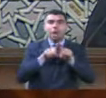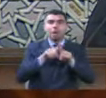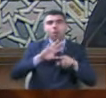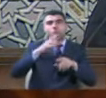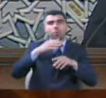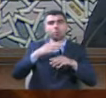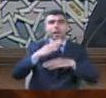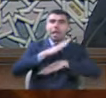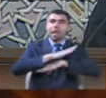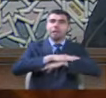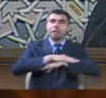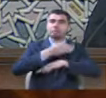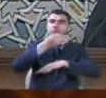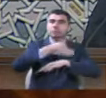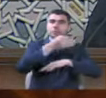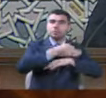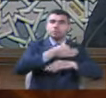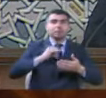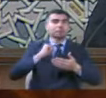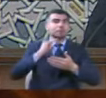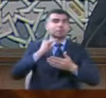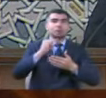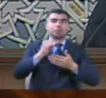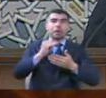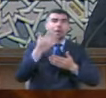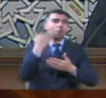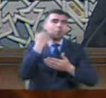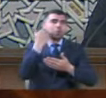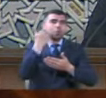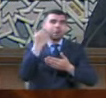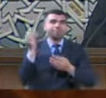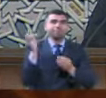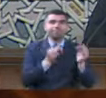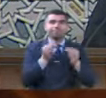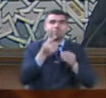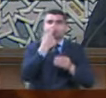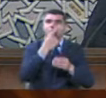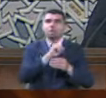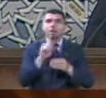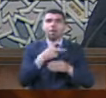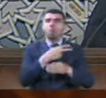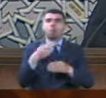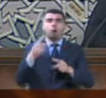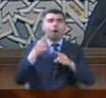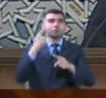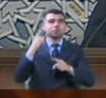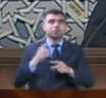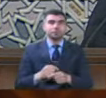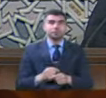أن يؤثر سلبا على سير المؤسسات وأدائها ووظائفها، وتقتضي منا